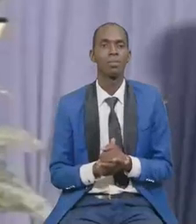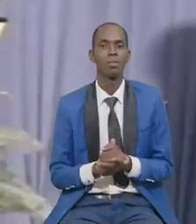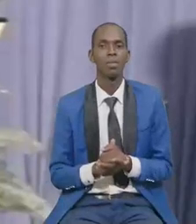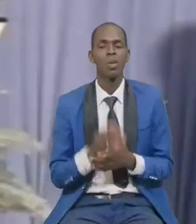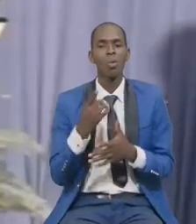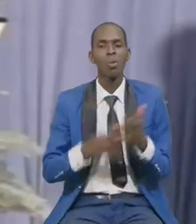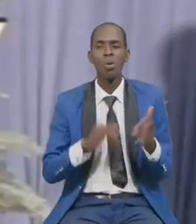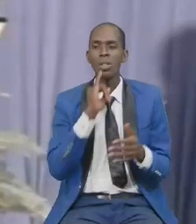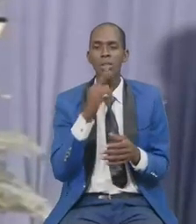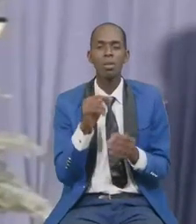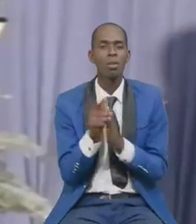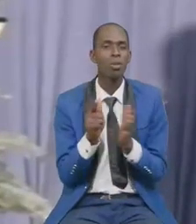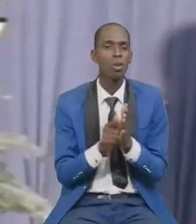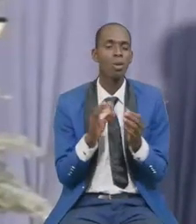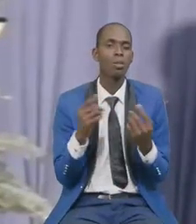Qu'est-ce que le Seigneur